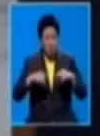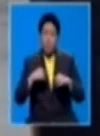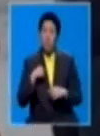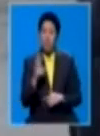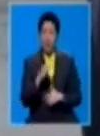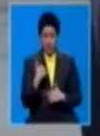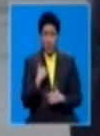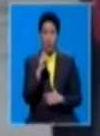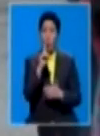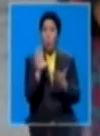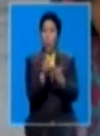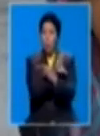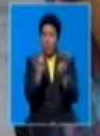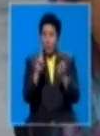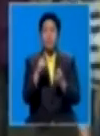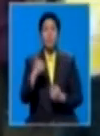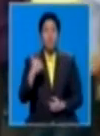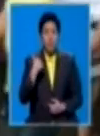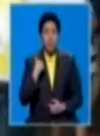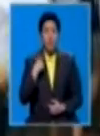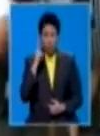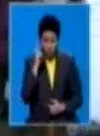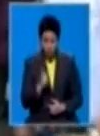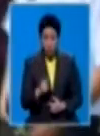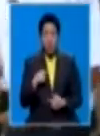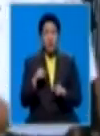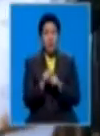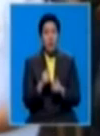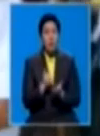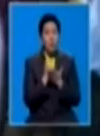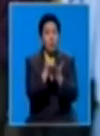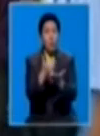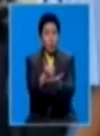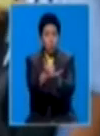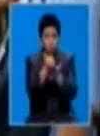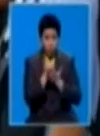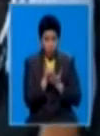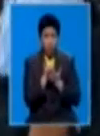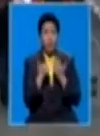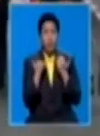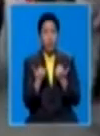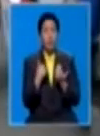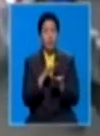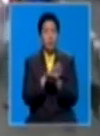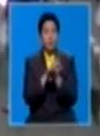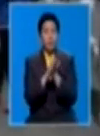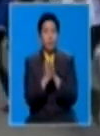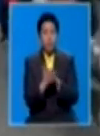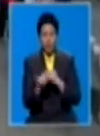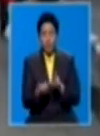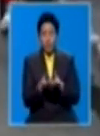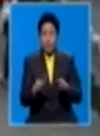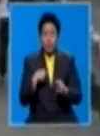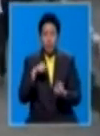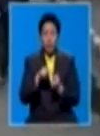ฒนธรรมที่เกื้อหนุนกันอยู่แล้วต้องพึ่งพาอาศัยซึ่งกันและกันนะครับในการปรับ ภูมิทัศน์และขยายเส้นทางจักรย